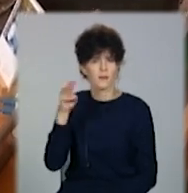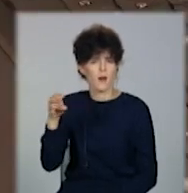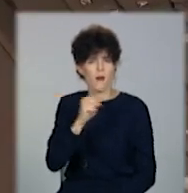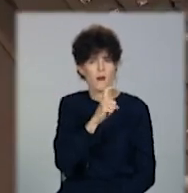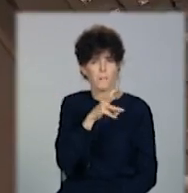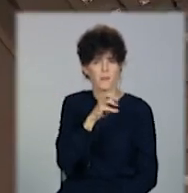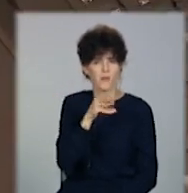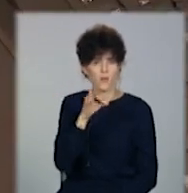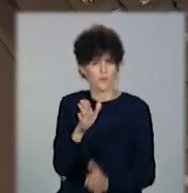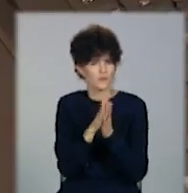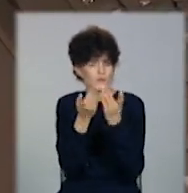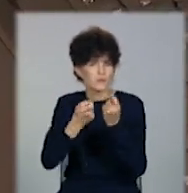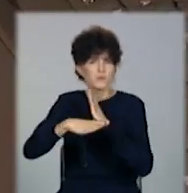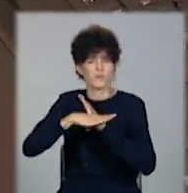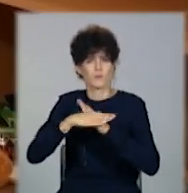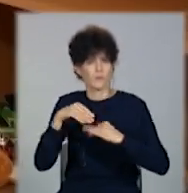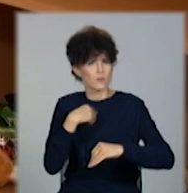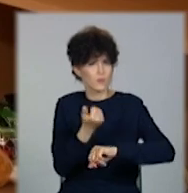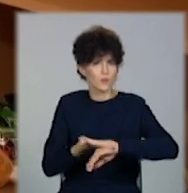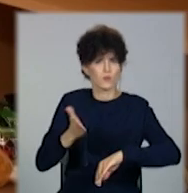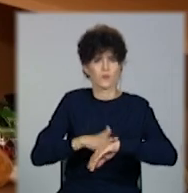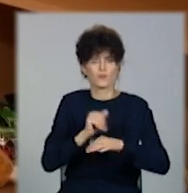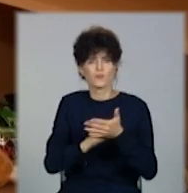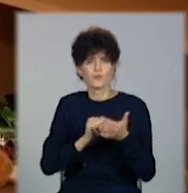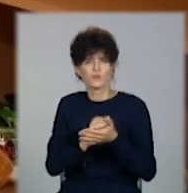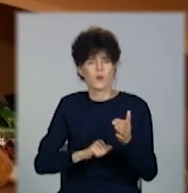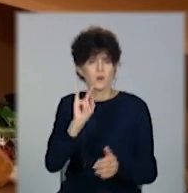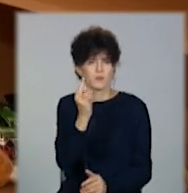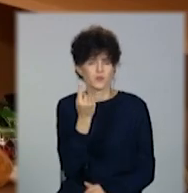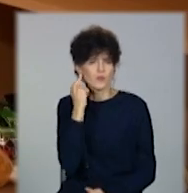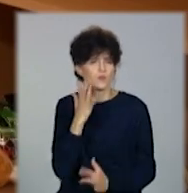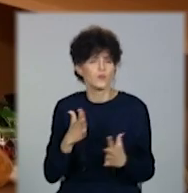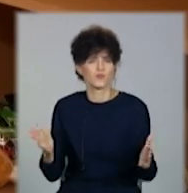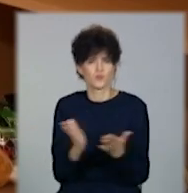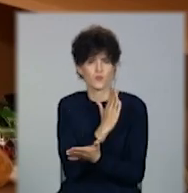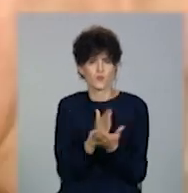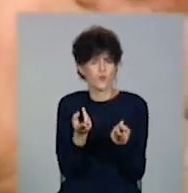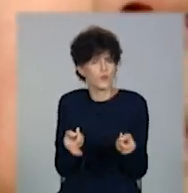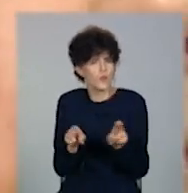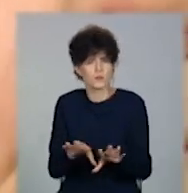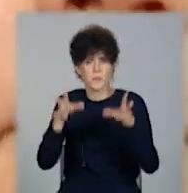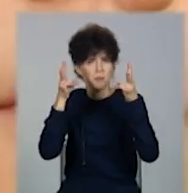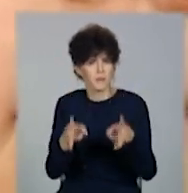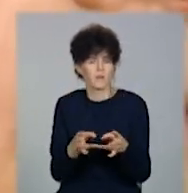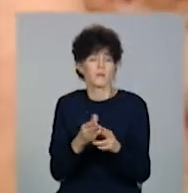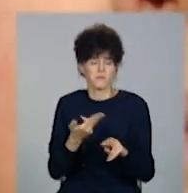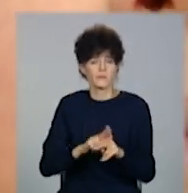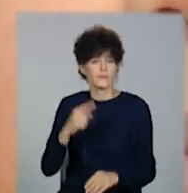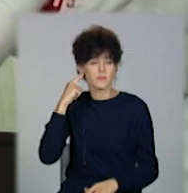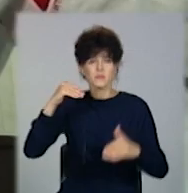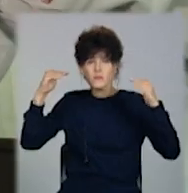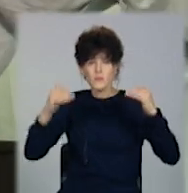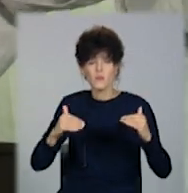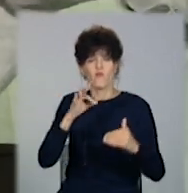жити, мабуть. Знає, що таким діткам допомагають, що їх не залишають одних у біді. Дітям з вадами слуху